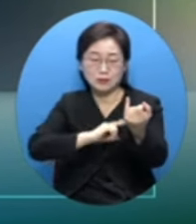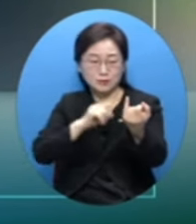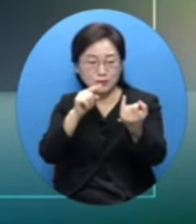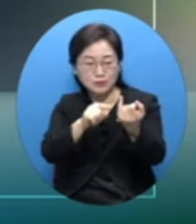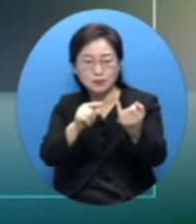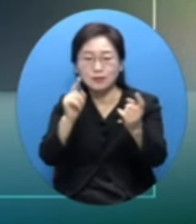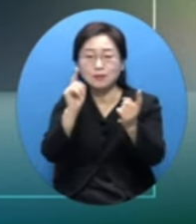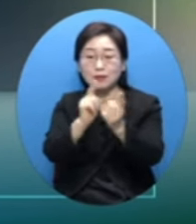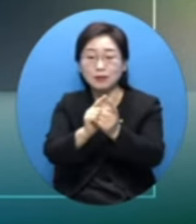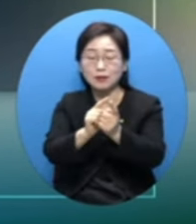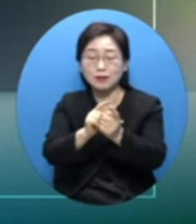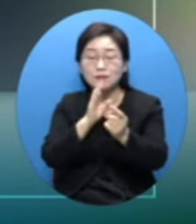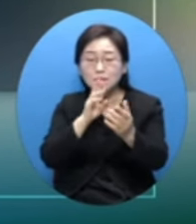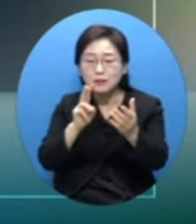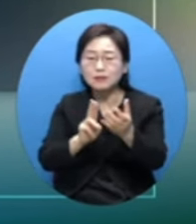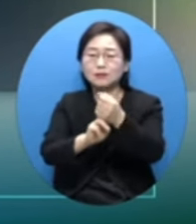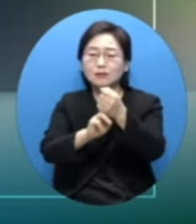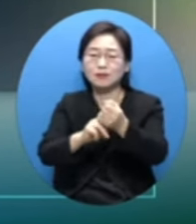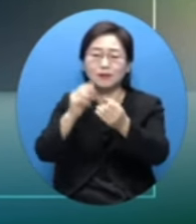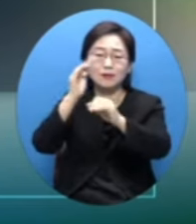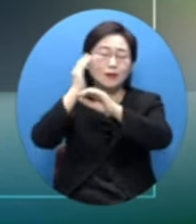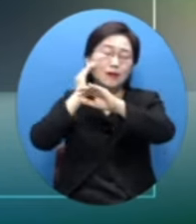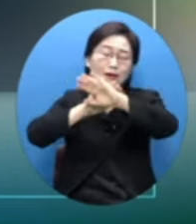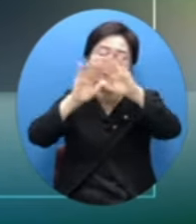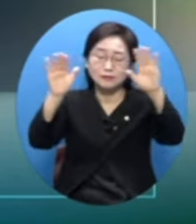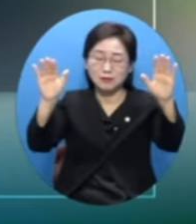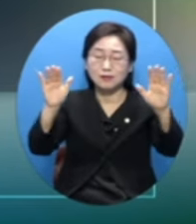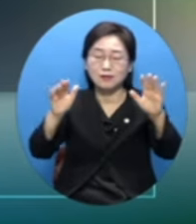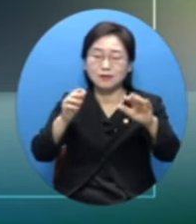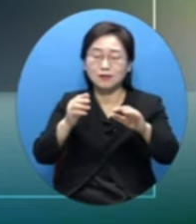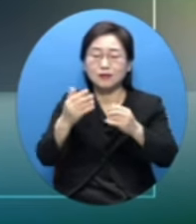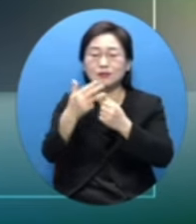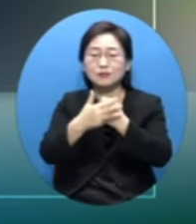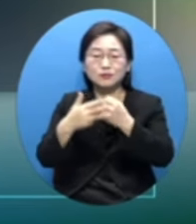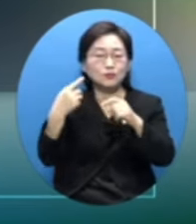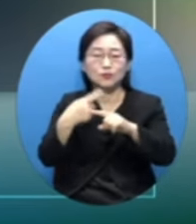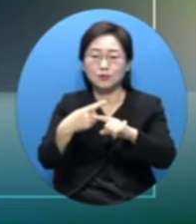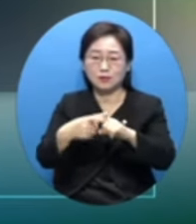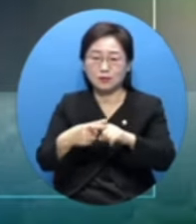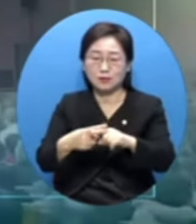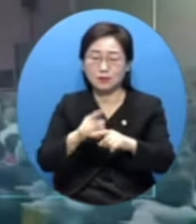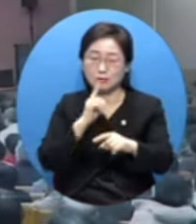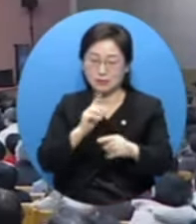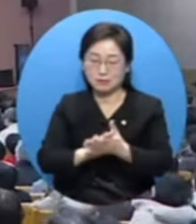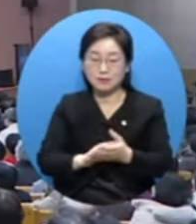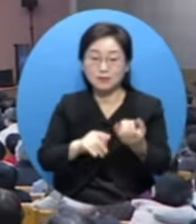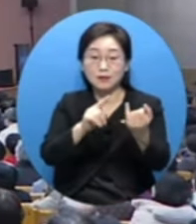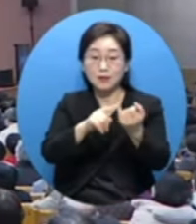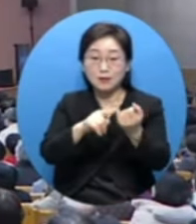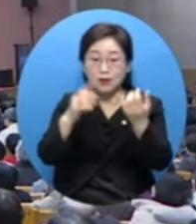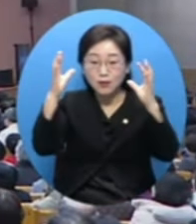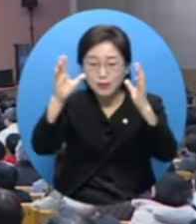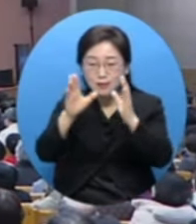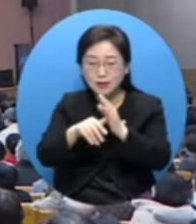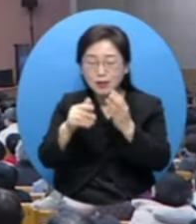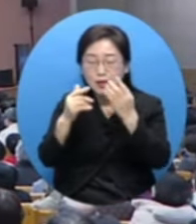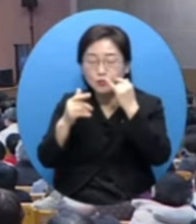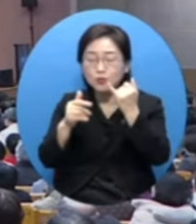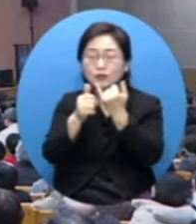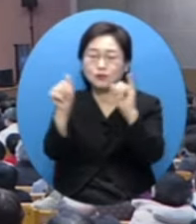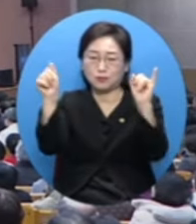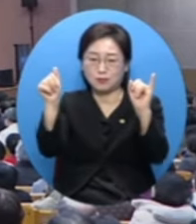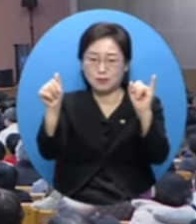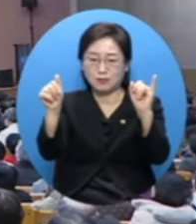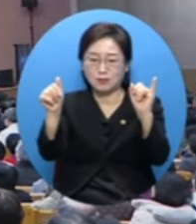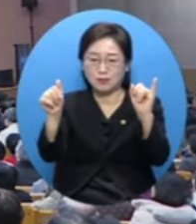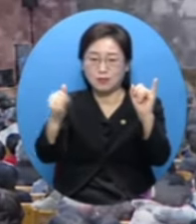만날 수 있었던 것은 기적과 같은 하늘의 은총이었다. 그녀는 어린 시절 부모의 이혼으로 인한 꿈의 좌절,